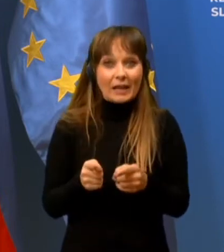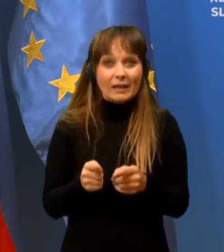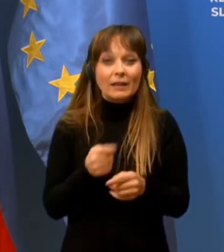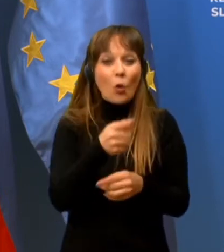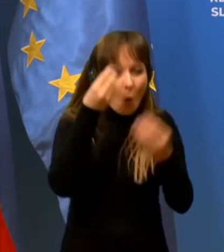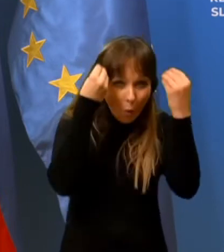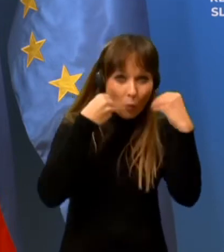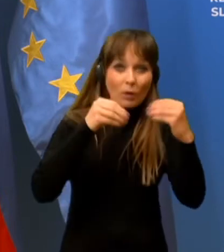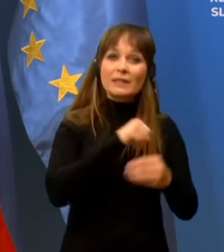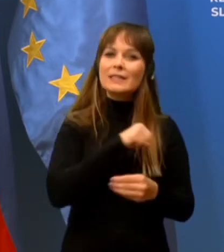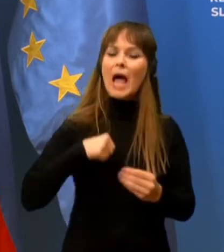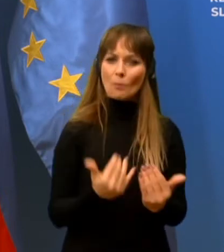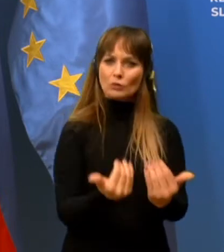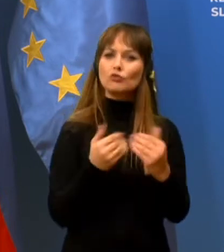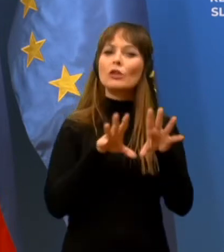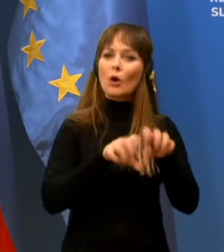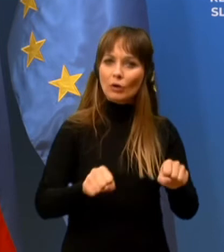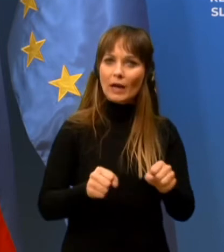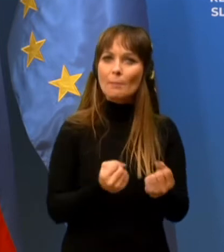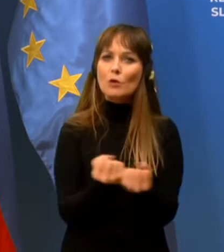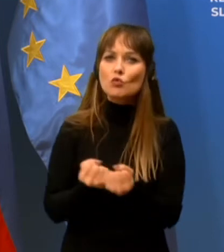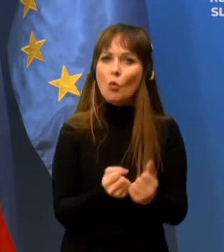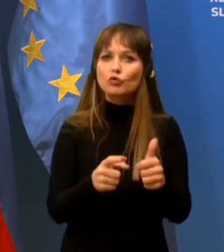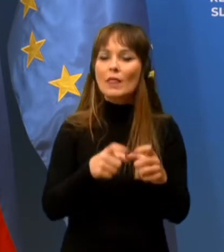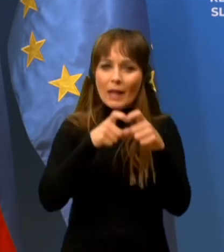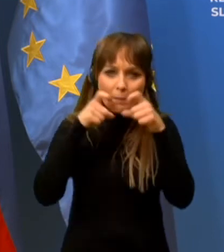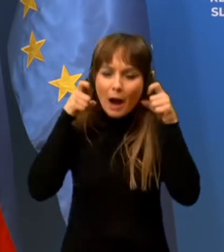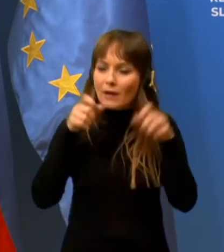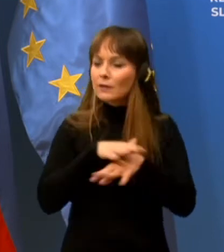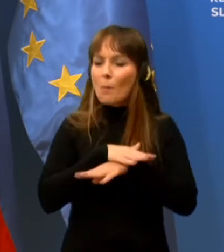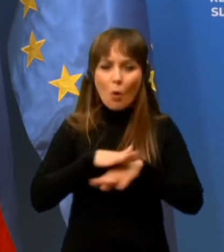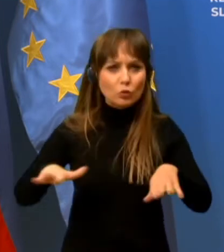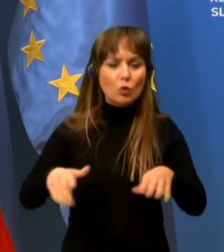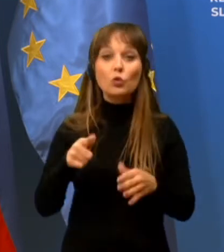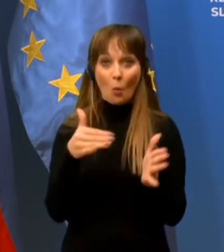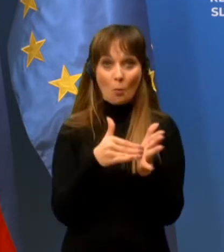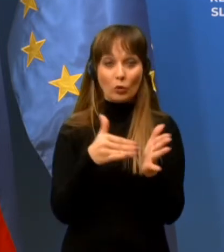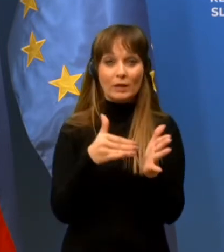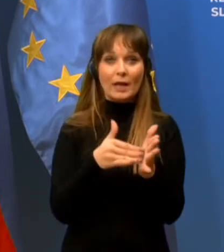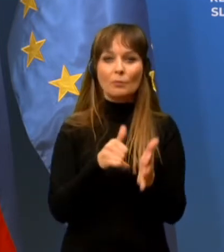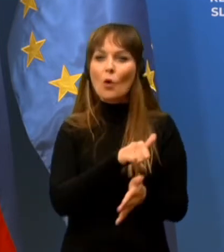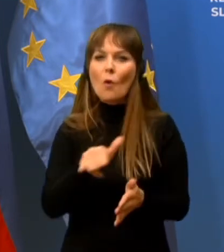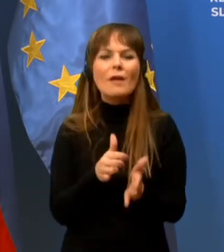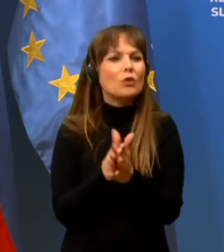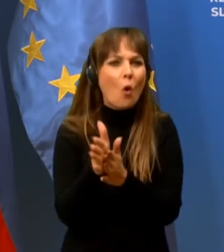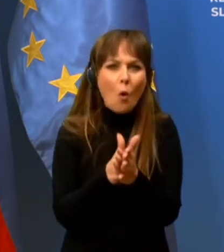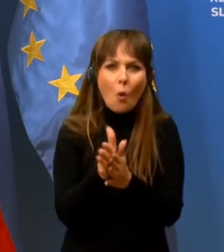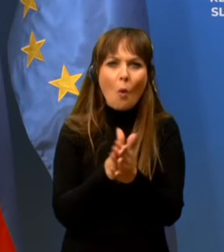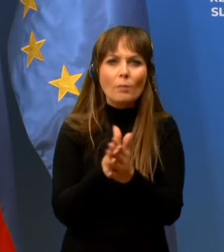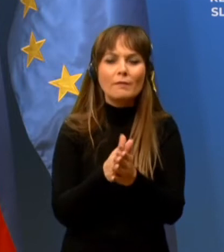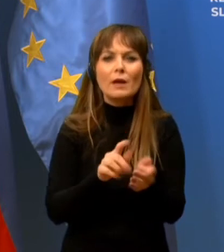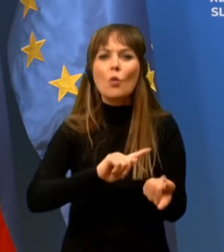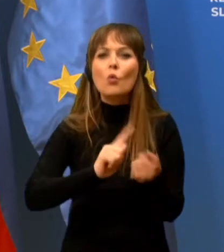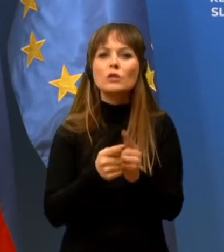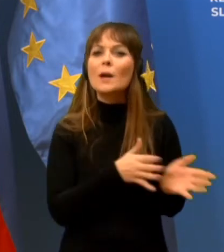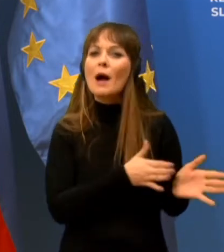upoštevanja samozaščitnih ukrepov, nošnja maske vedno in povsod, ko je to potrebno, vedno umivanje oziroma redno